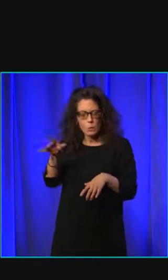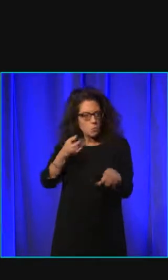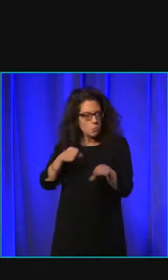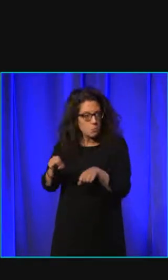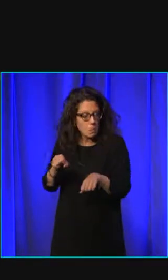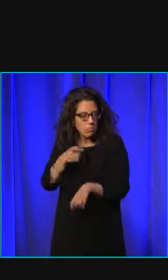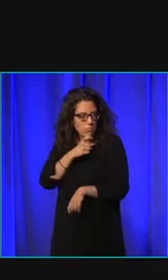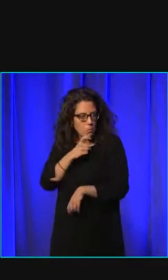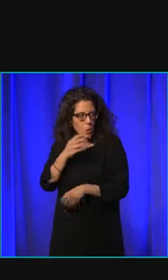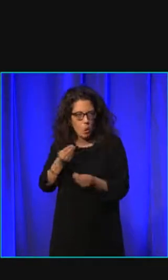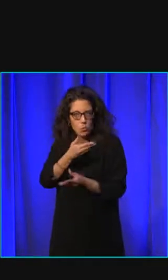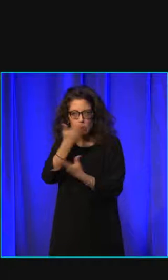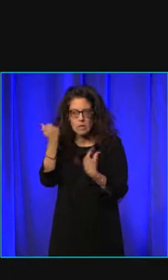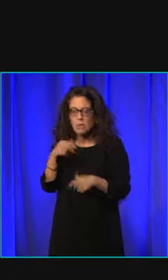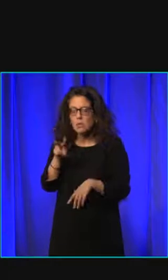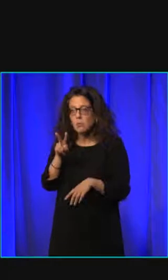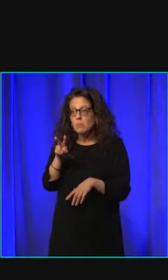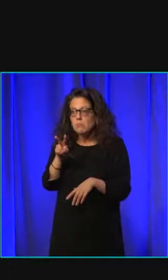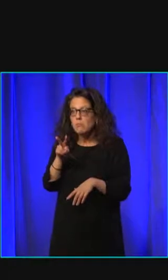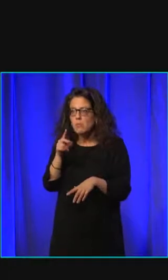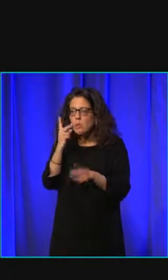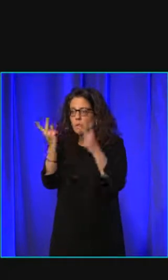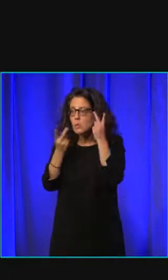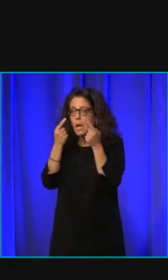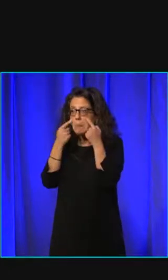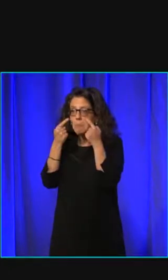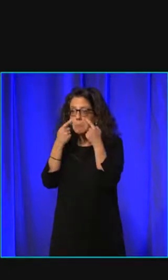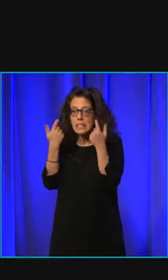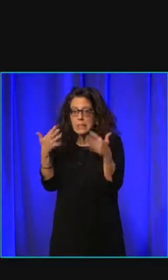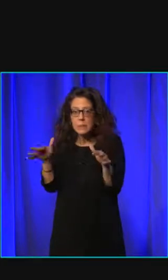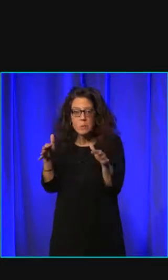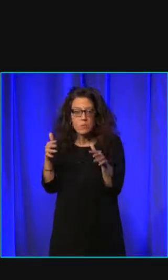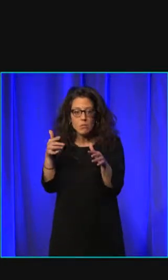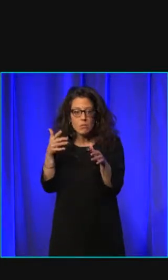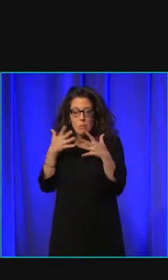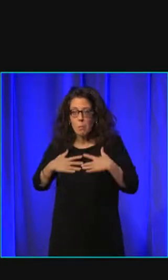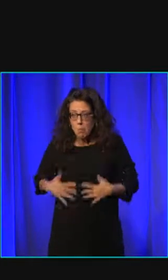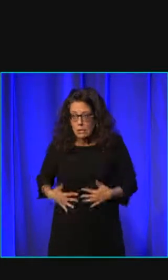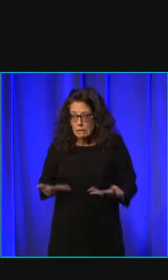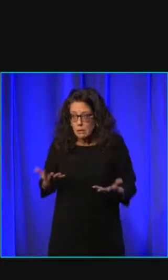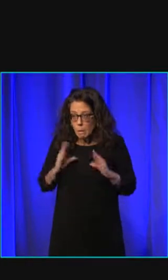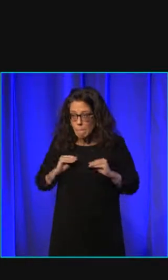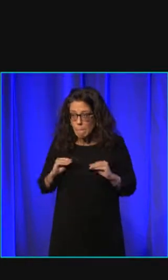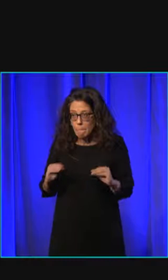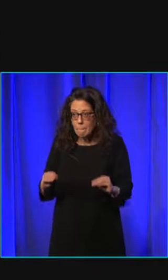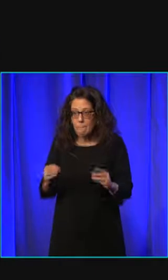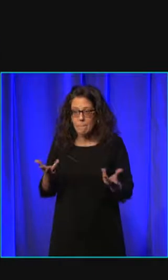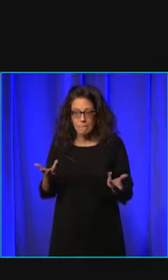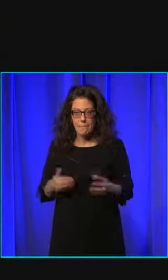observe, mais il y en a juste uniquement que les zones visuelles qui sont activées, pas les zones motrices.